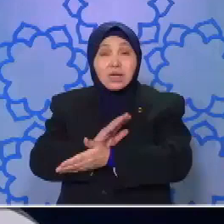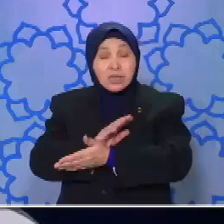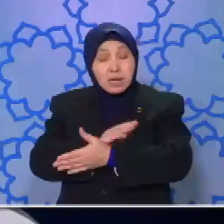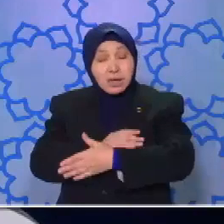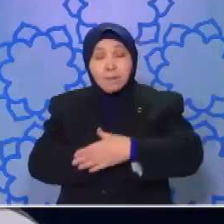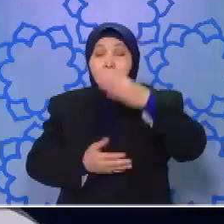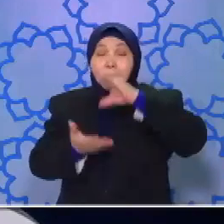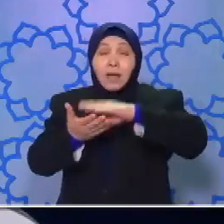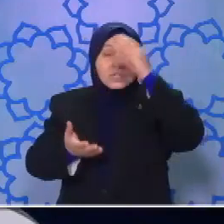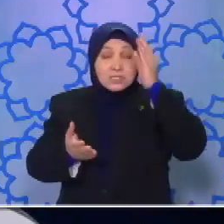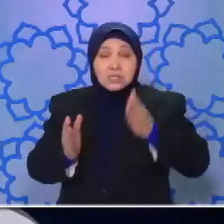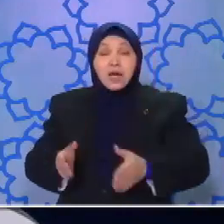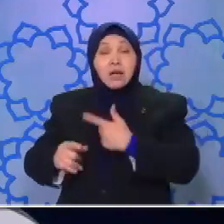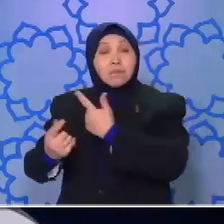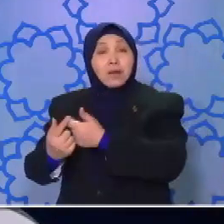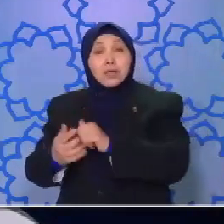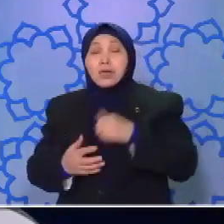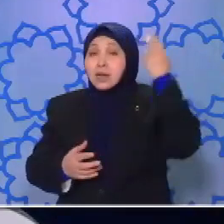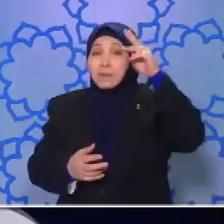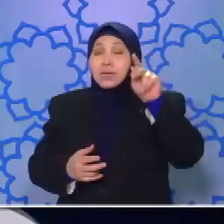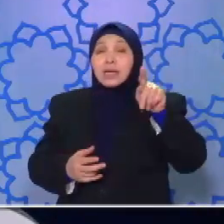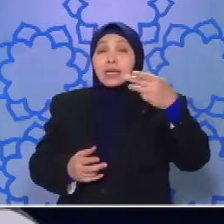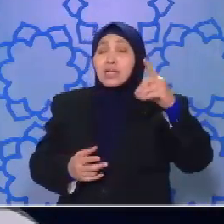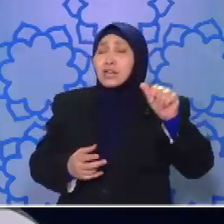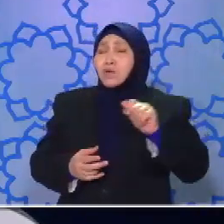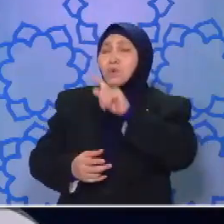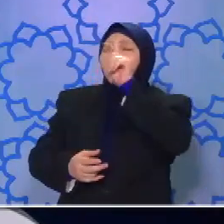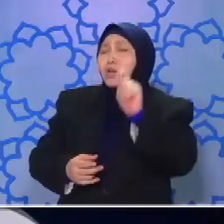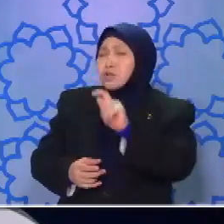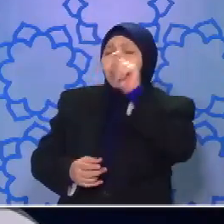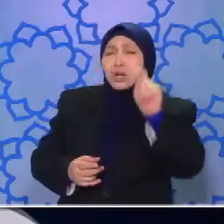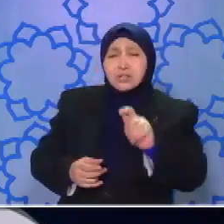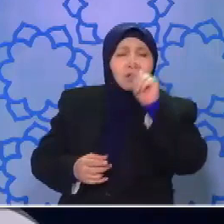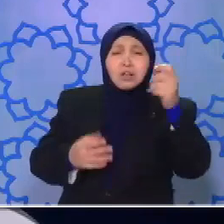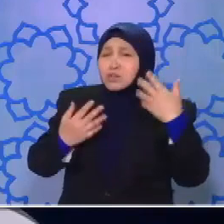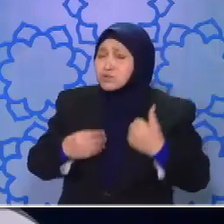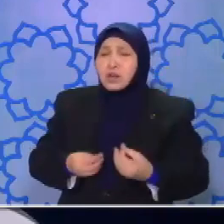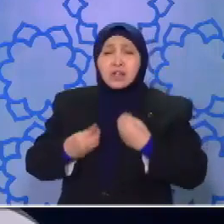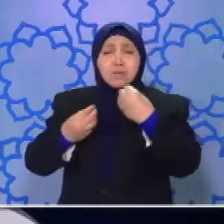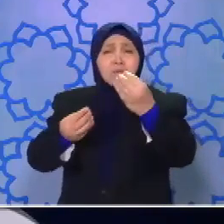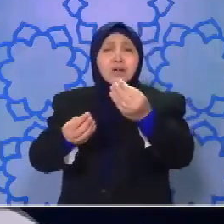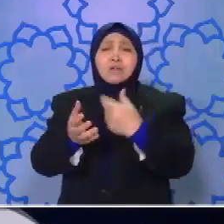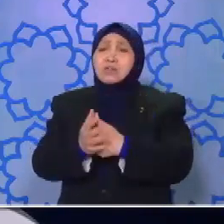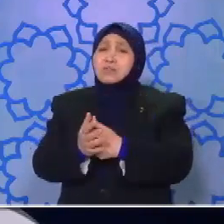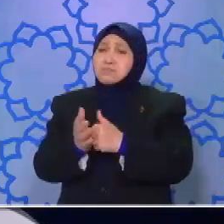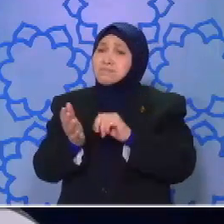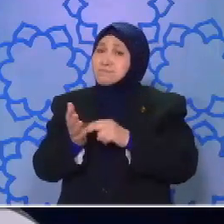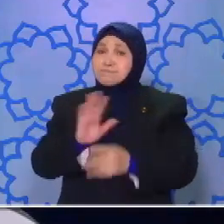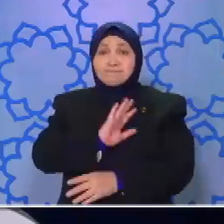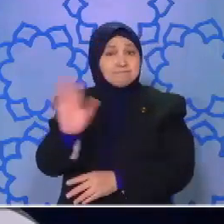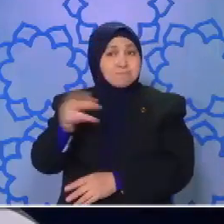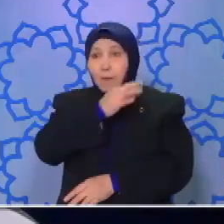Khidir dan berlaku pertanyaan demi pertanyaan walaupun telah diberi syarat oleh Nabi Khidir untuk jangan